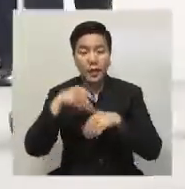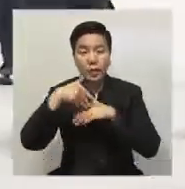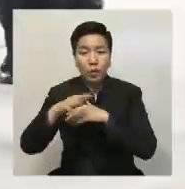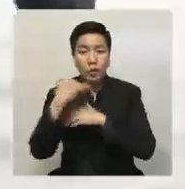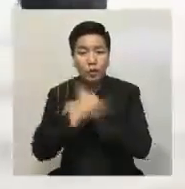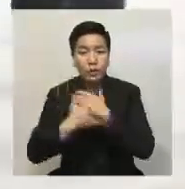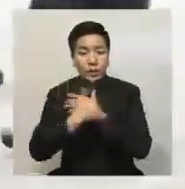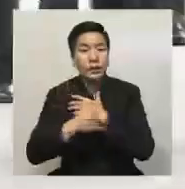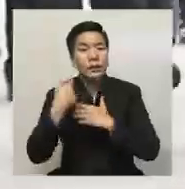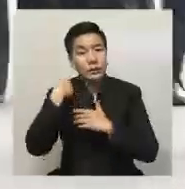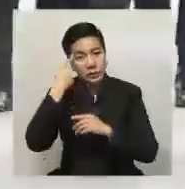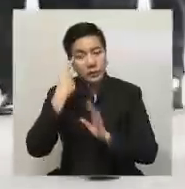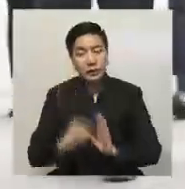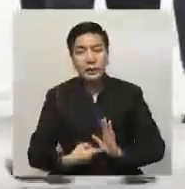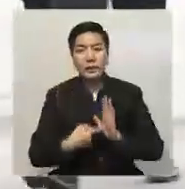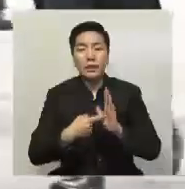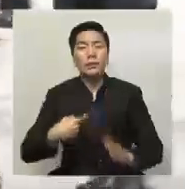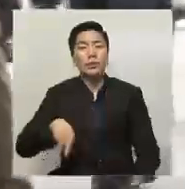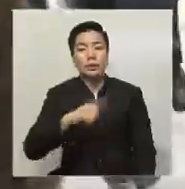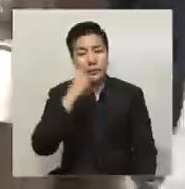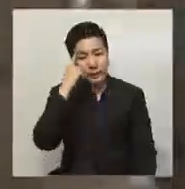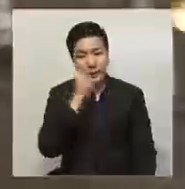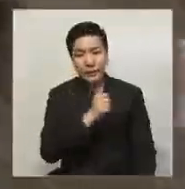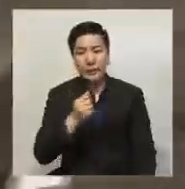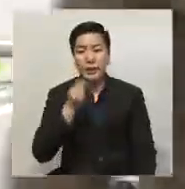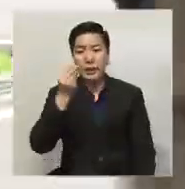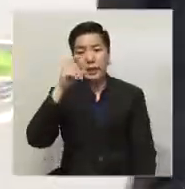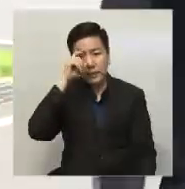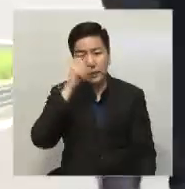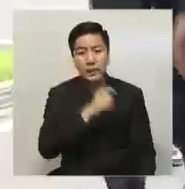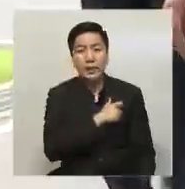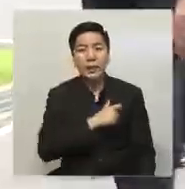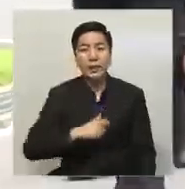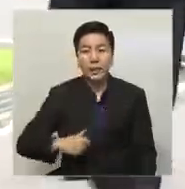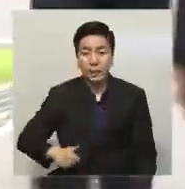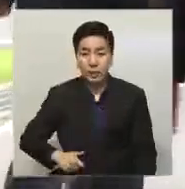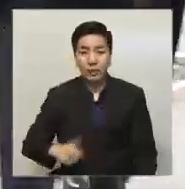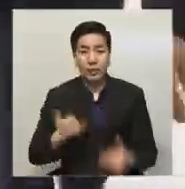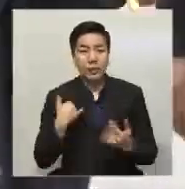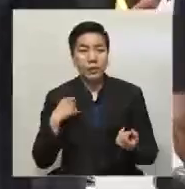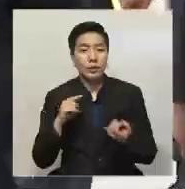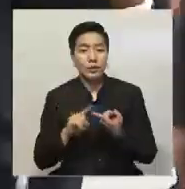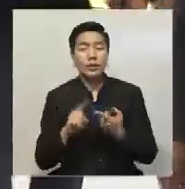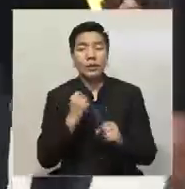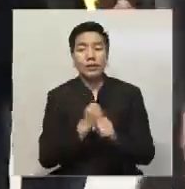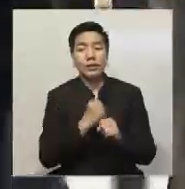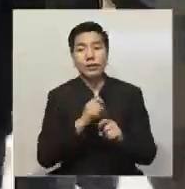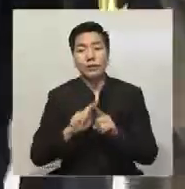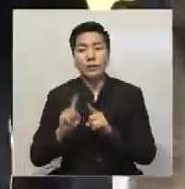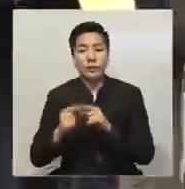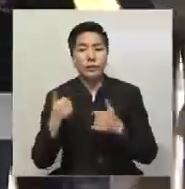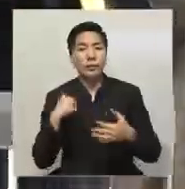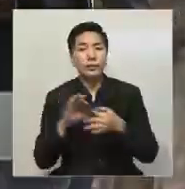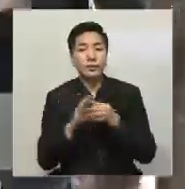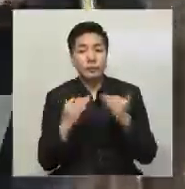างประเทศร่วมแสดงความจงรักภักดีและรำลึกในพระมหากรุณาธิคุณของพระบาทสมเด็จพระประมินทรมหาภูมิพลอดุลย